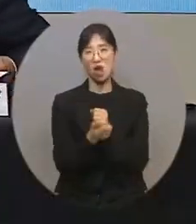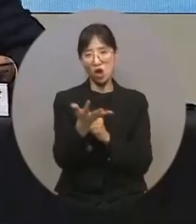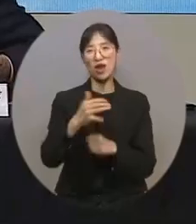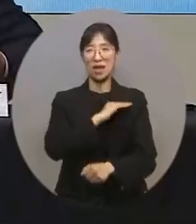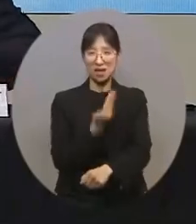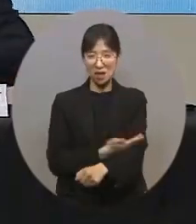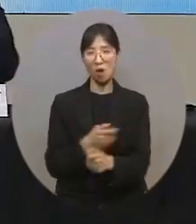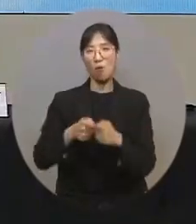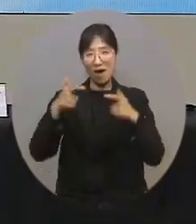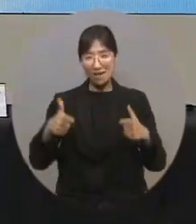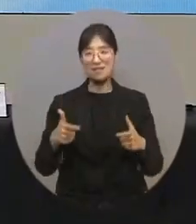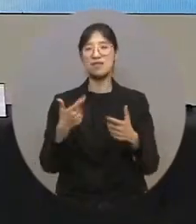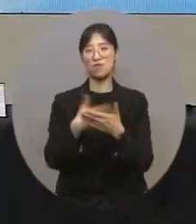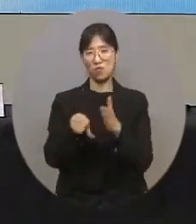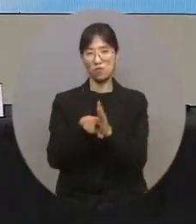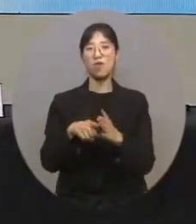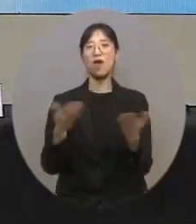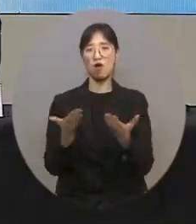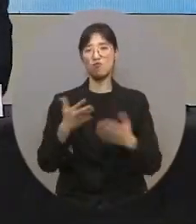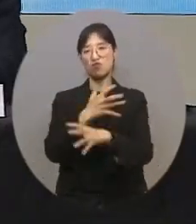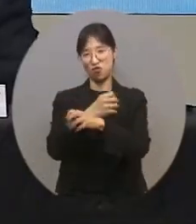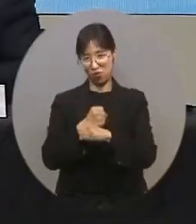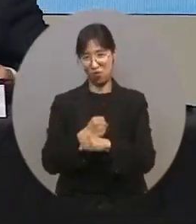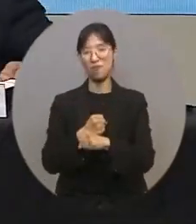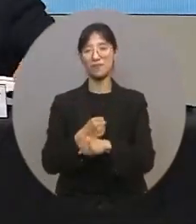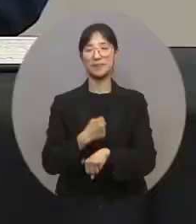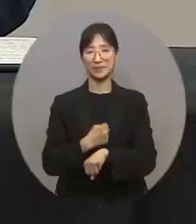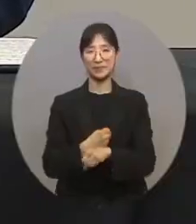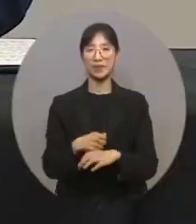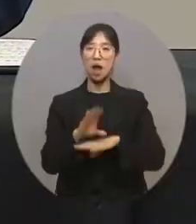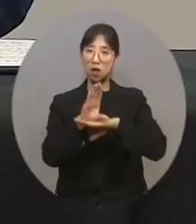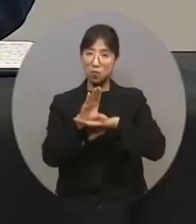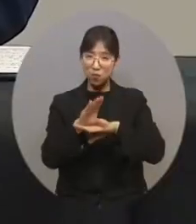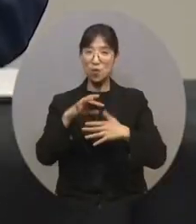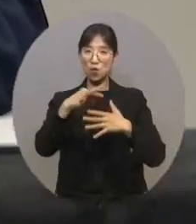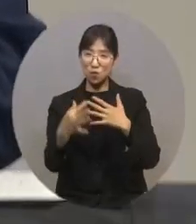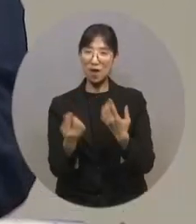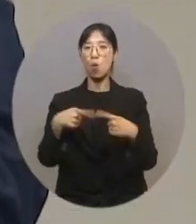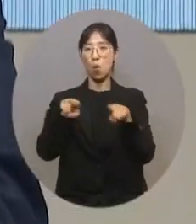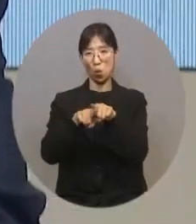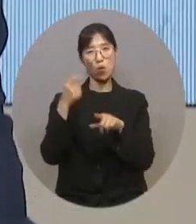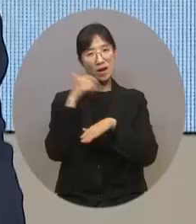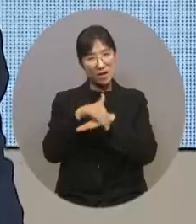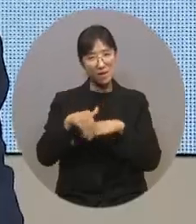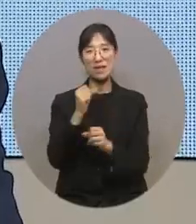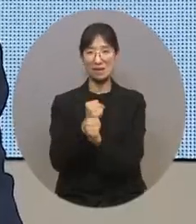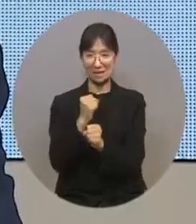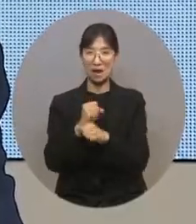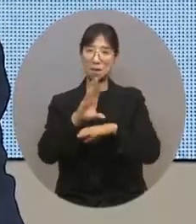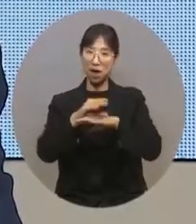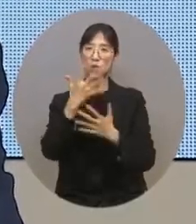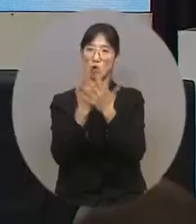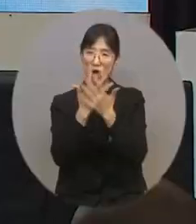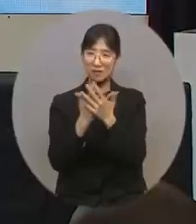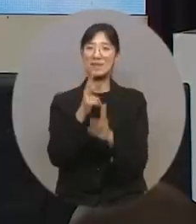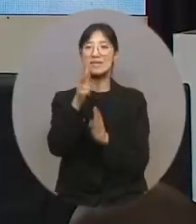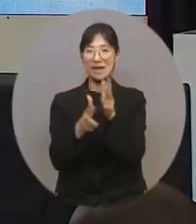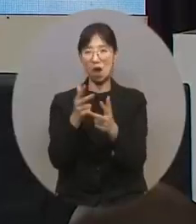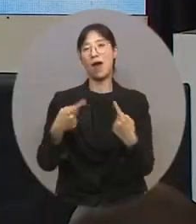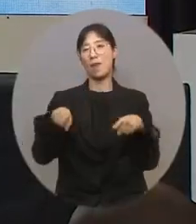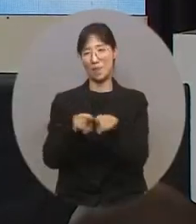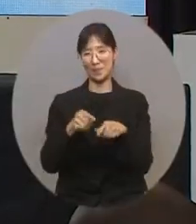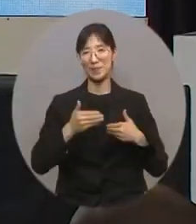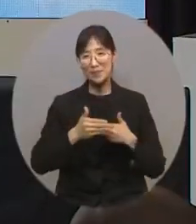업무 협약식이 열렸습니다. 두 단체는 프로그램 공동기획 제작 등 방송 영상 관련 사업 공동